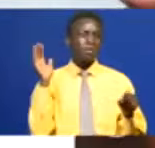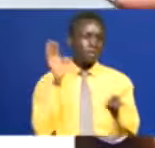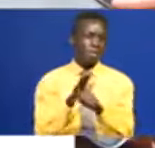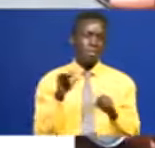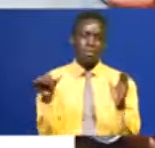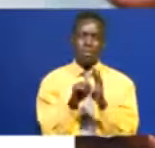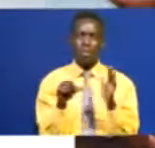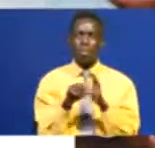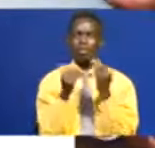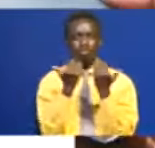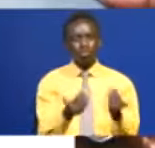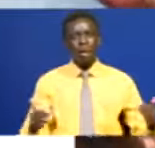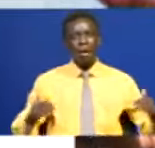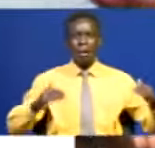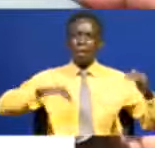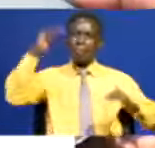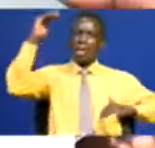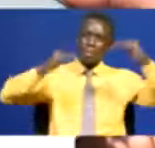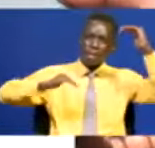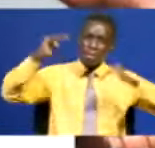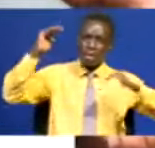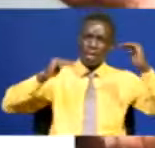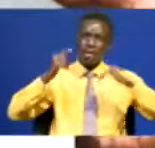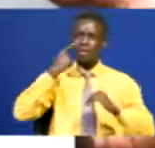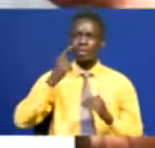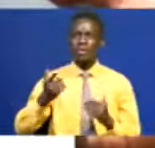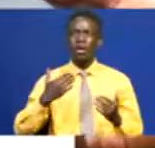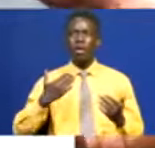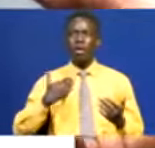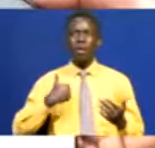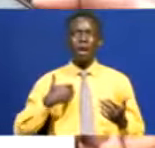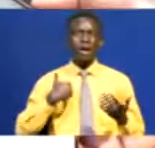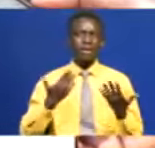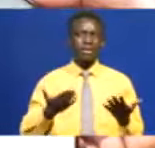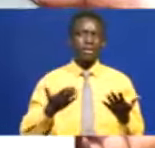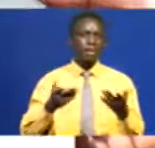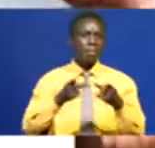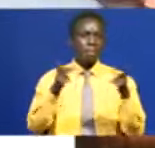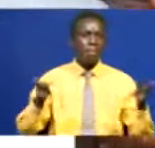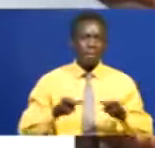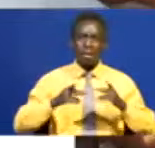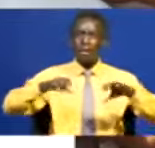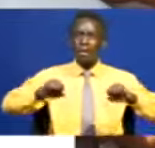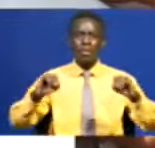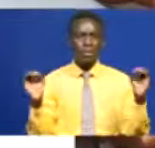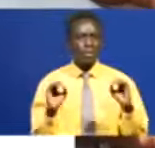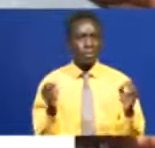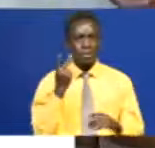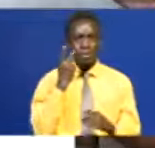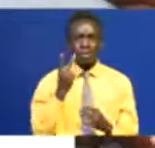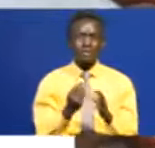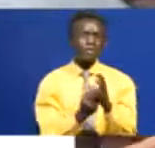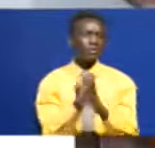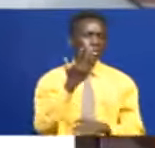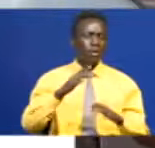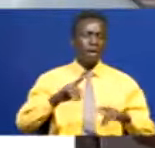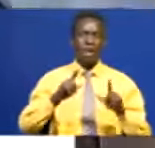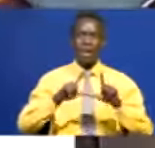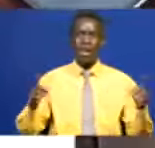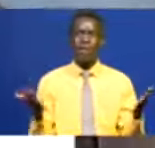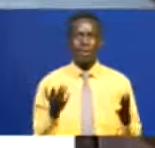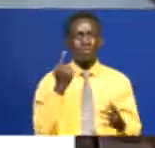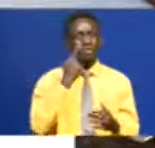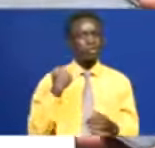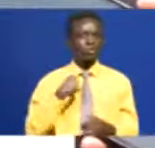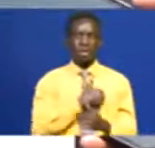wetu nakubwa. Naguja nataka kusika, hakuna pali ya kusikia, hakuna pali ya kusikia. Sisi iko na tabu,